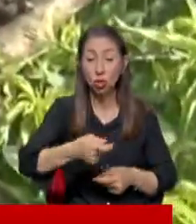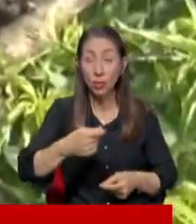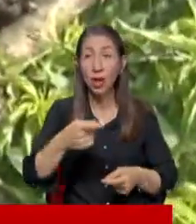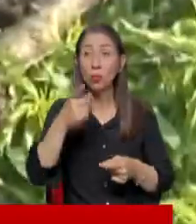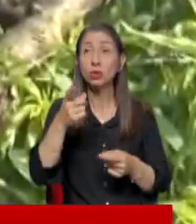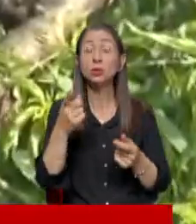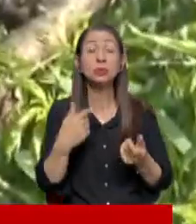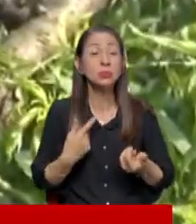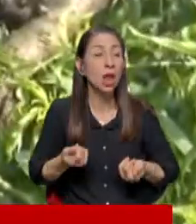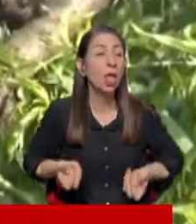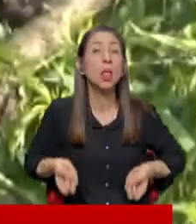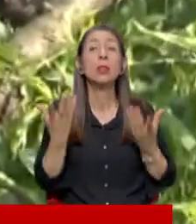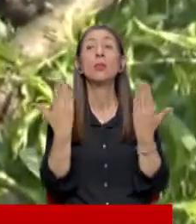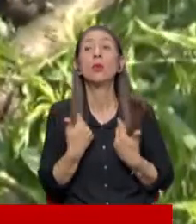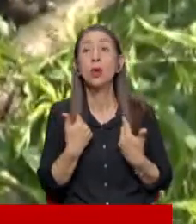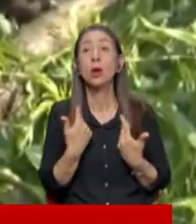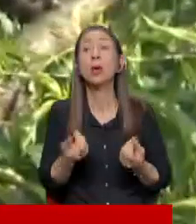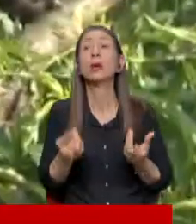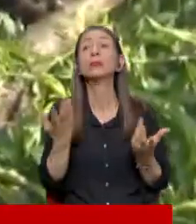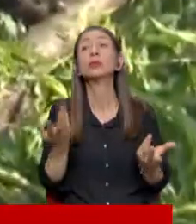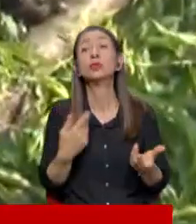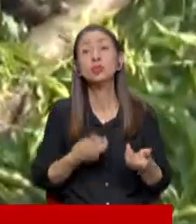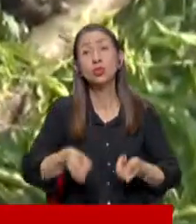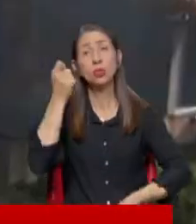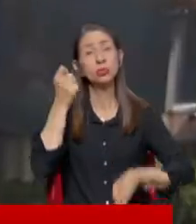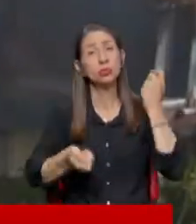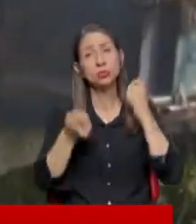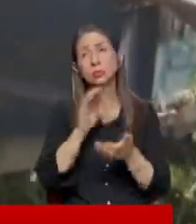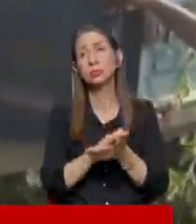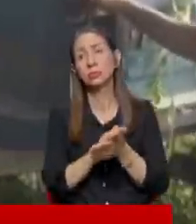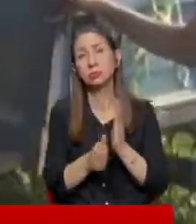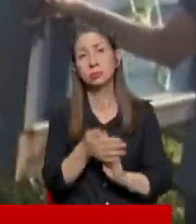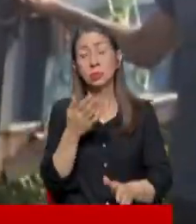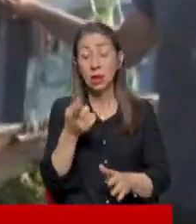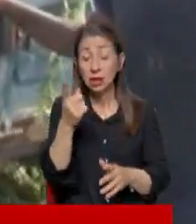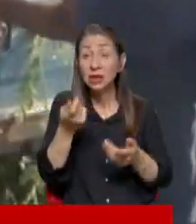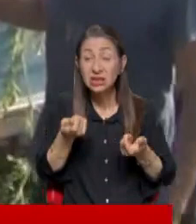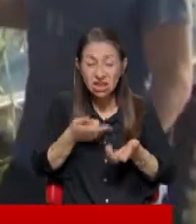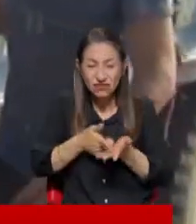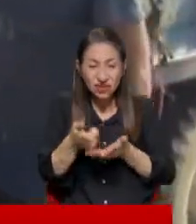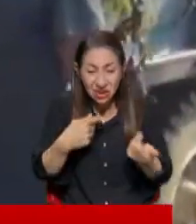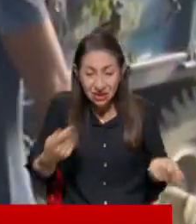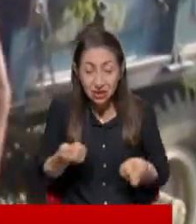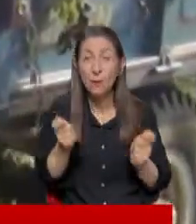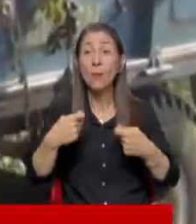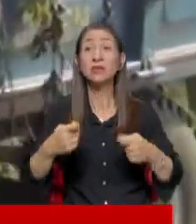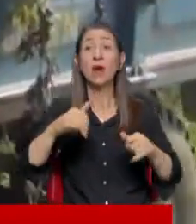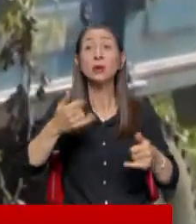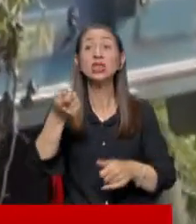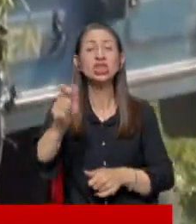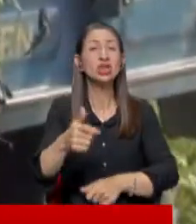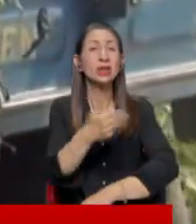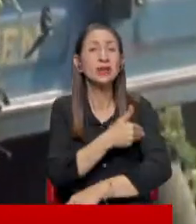Bunlar hakkından gelemiyoruz artık. Gelemediğim için sökeceğiz yani. Çiftçi üstesinden gelemiyor masrafların. İşçi